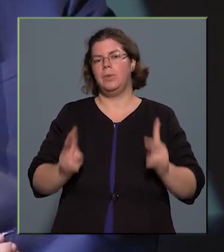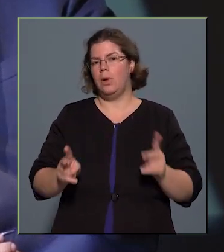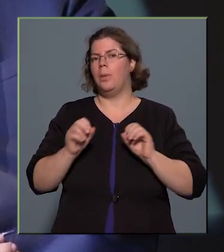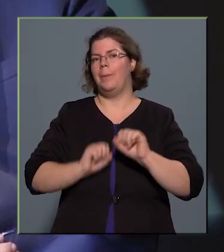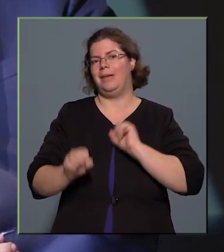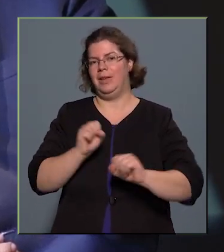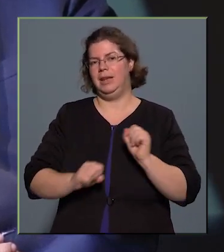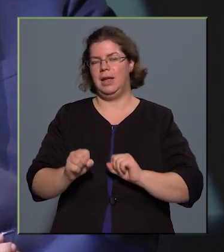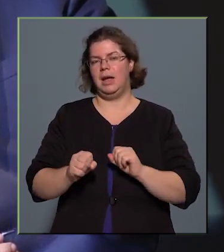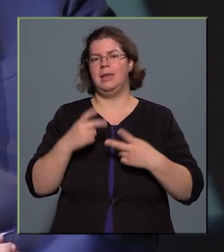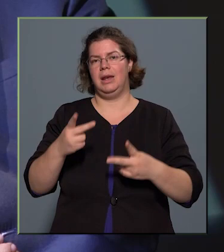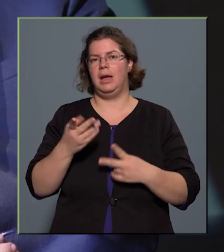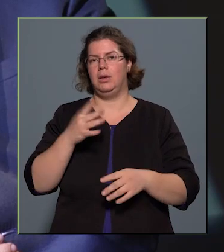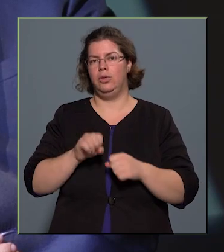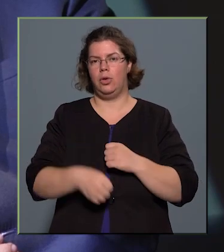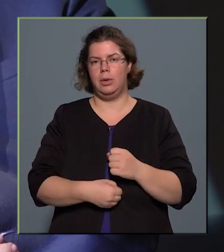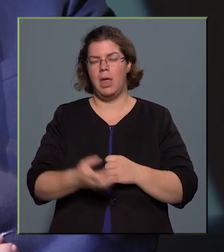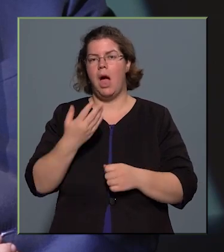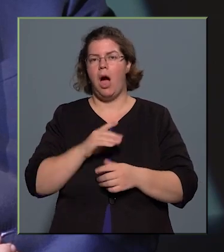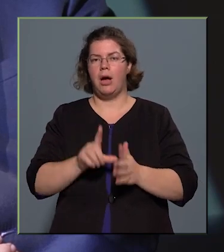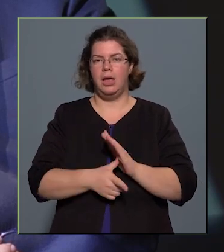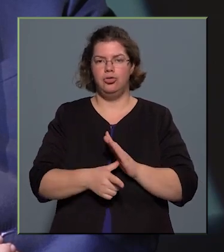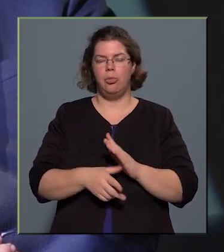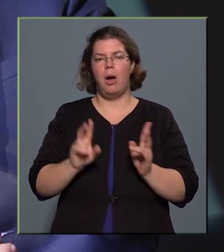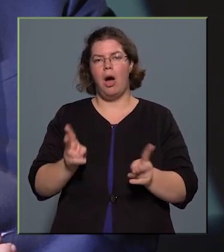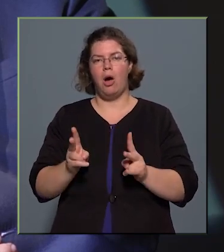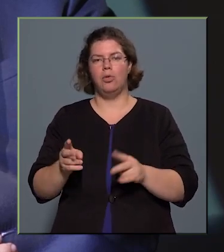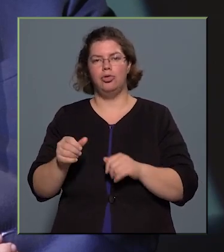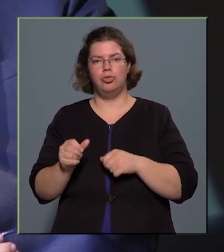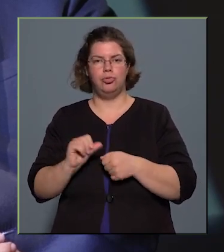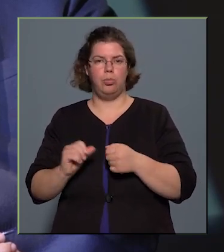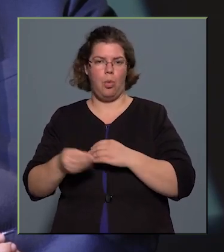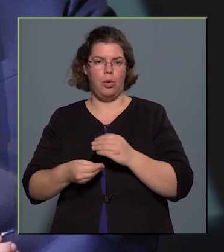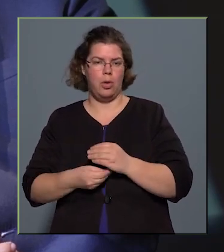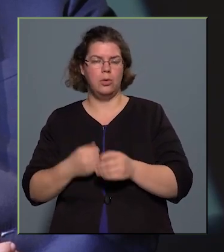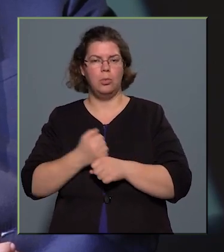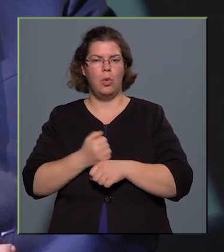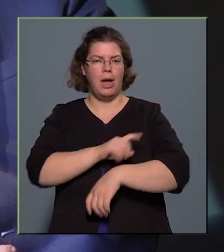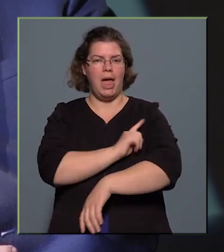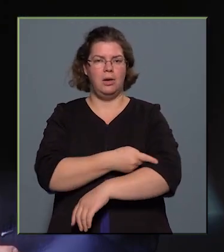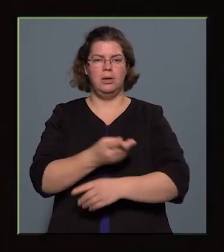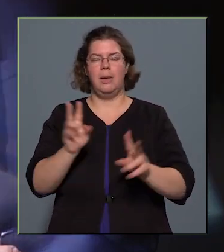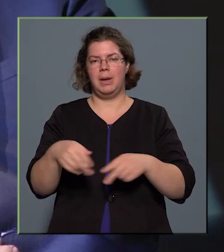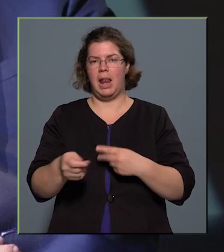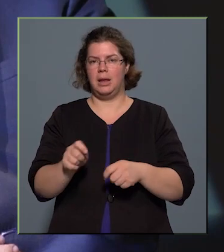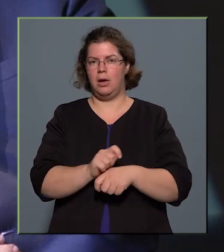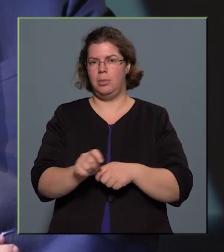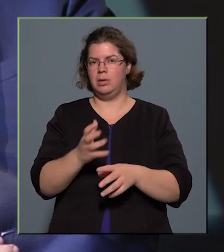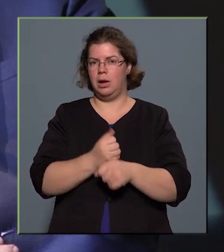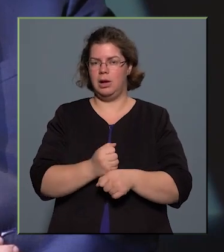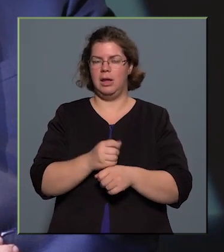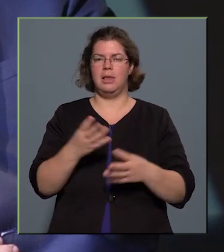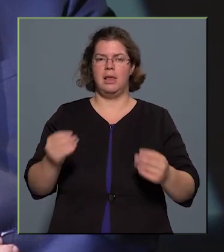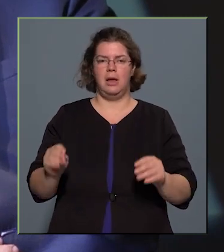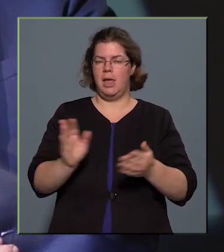az értéket, hogy tönkre menjen, ha meg a később, akkor meg spóroltunk munkaerőt, mert nem kell karbantartani az eszközt, tehát ez ilyen egyszerűen jön